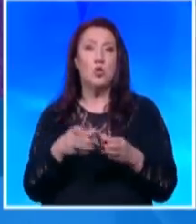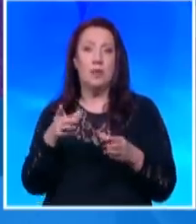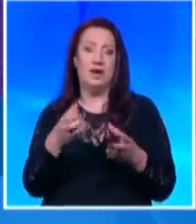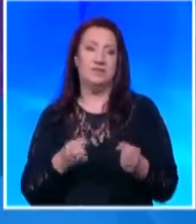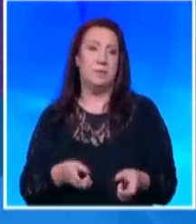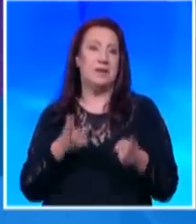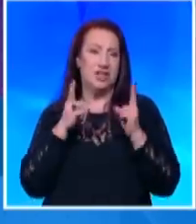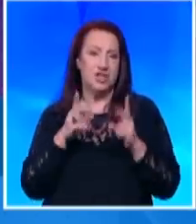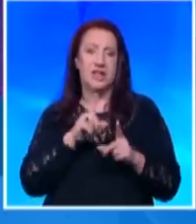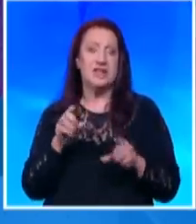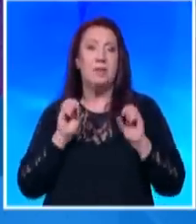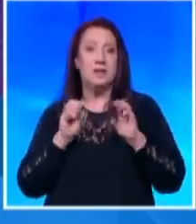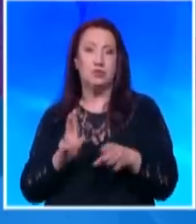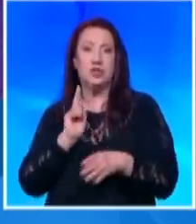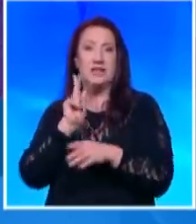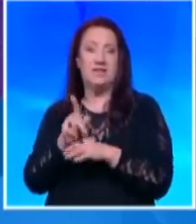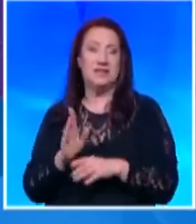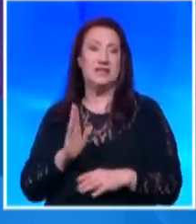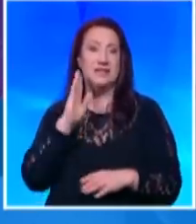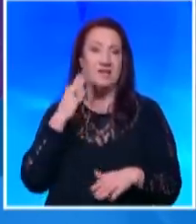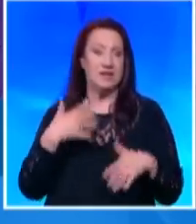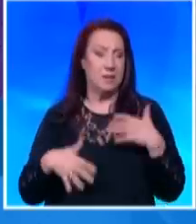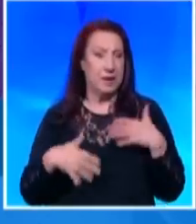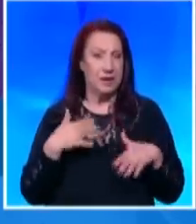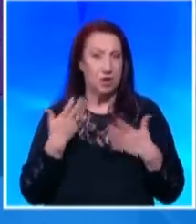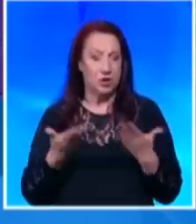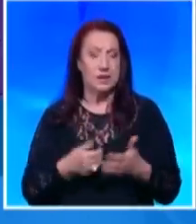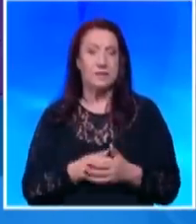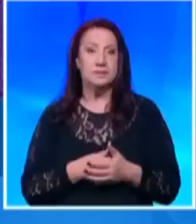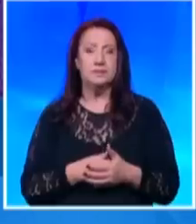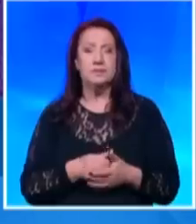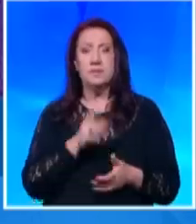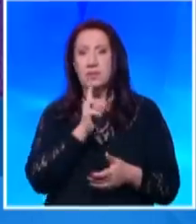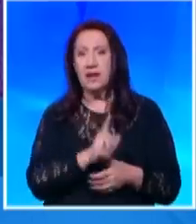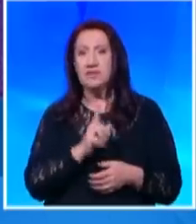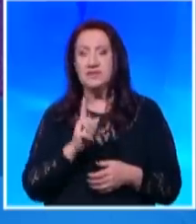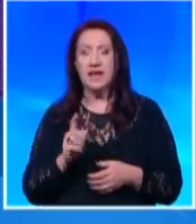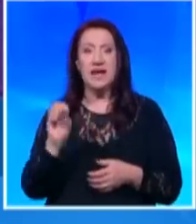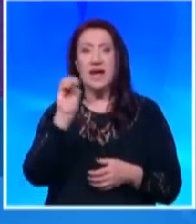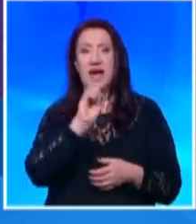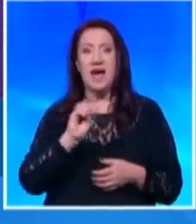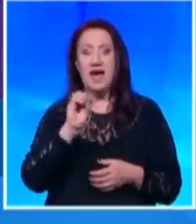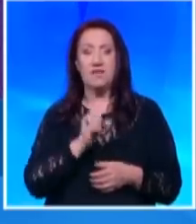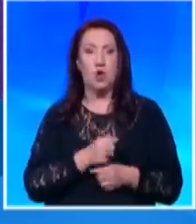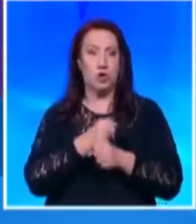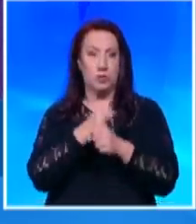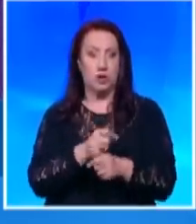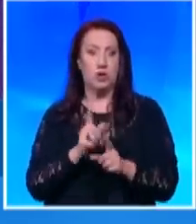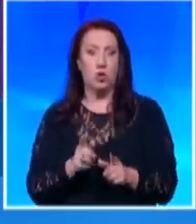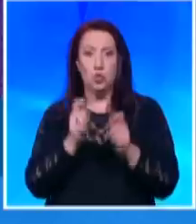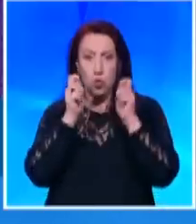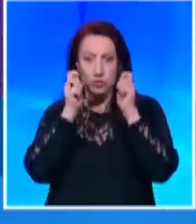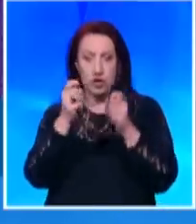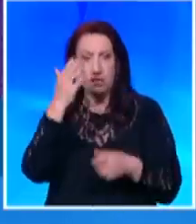по-рано днес от Македонското министерство на външните работи. Всеки евродепутат, който уважава достоинството на държавата и